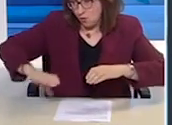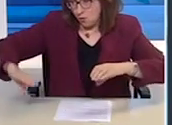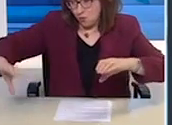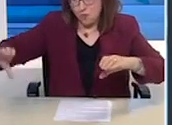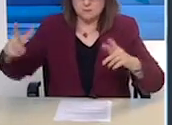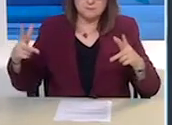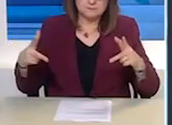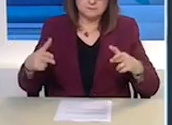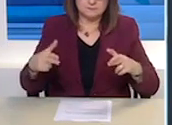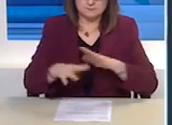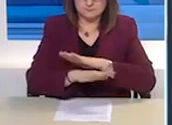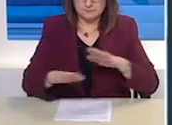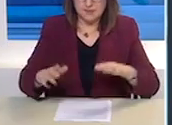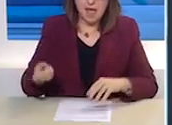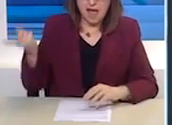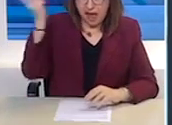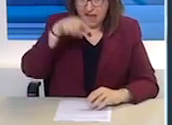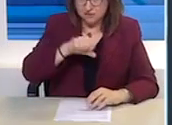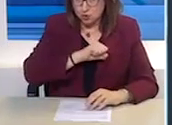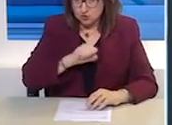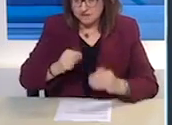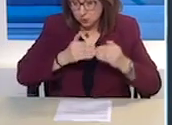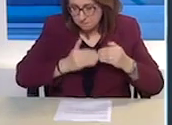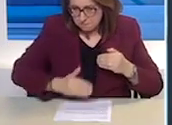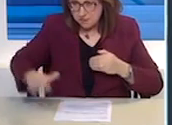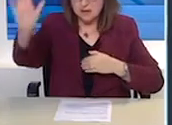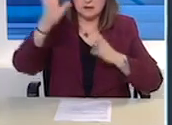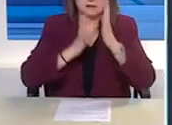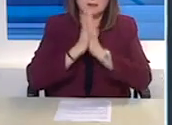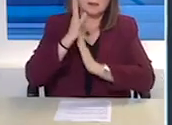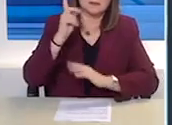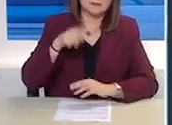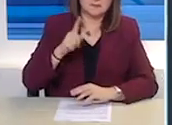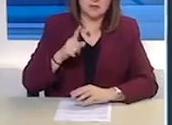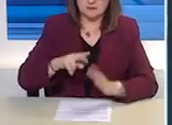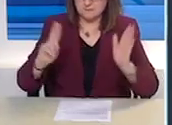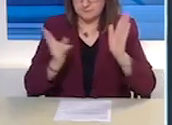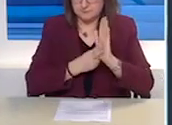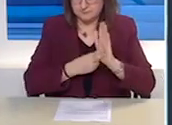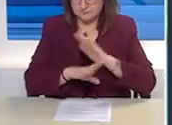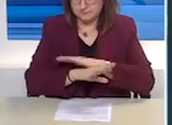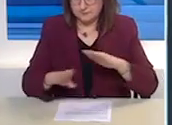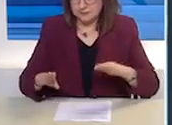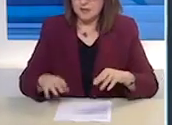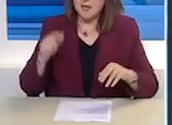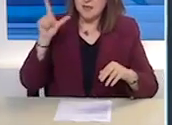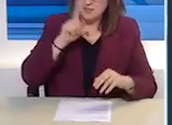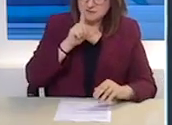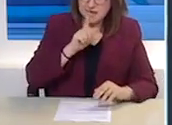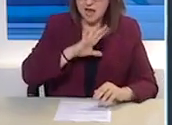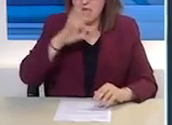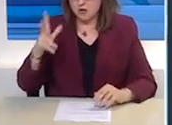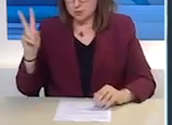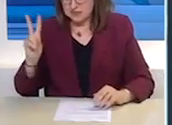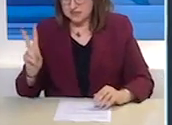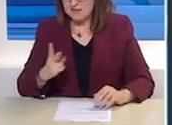Ο περιορισμός τίθεται σε ισχύ από αύριο Σάββατο και για 14 ημέρες. Θα ισχύει για τις εξής ημέρες και ώρες, από Δευτέρα έως Παρασκευή,